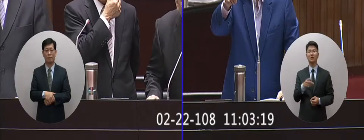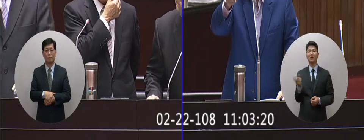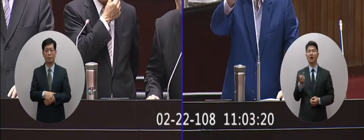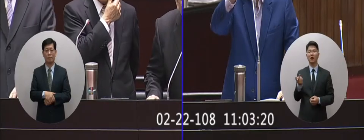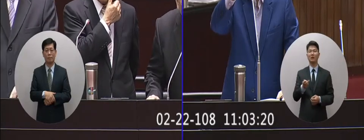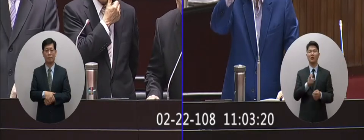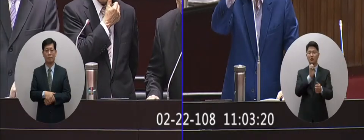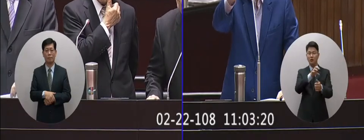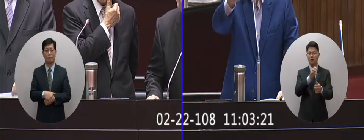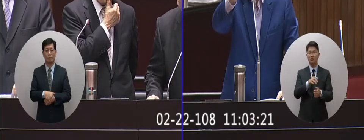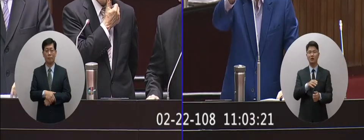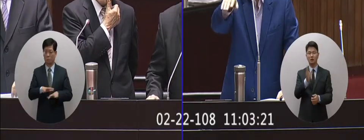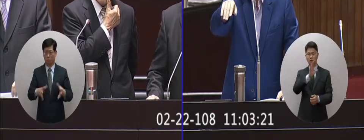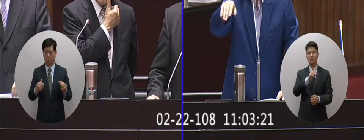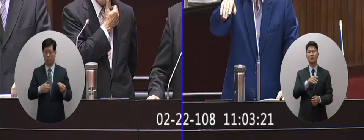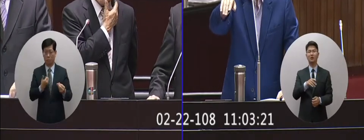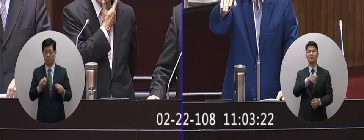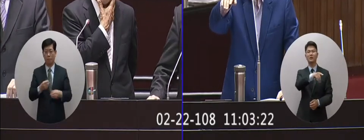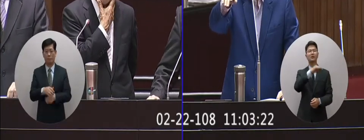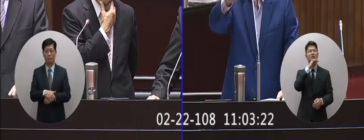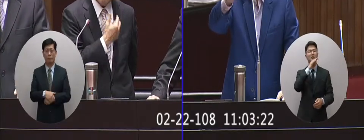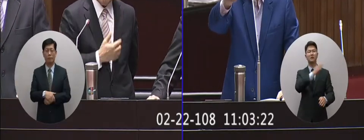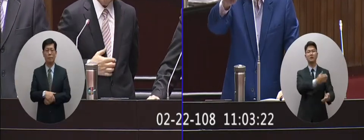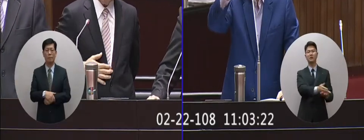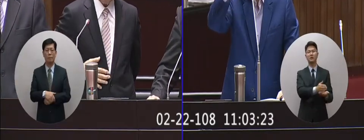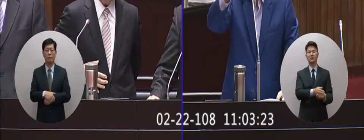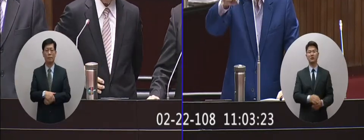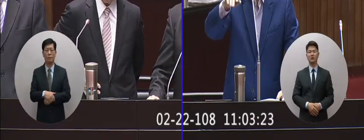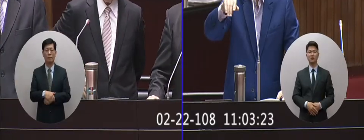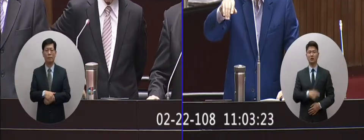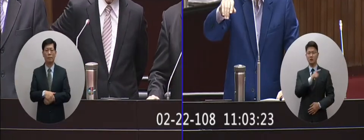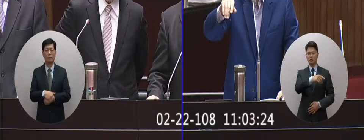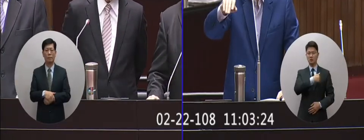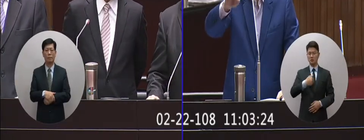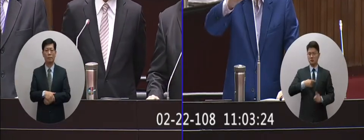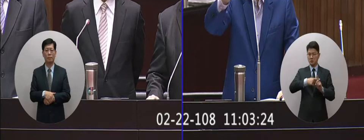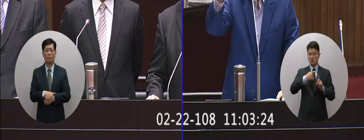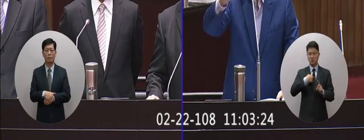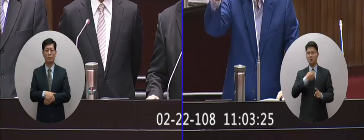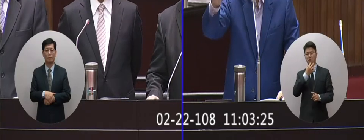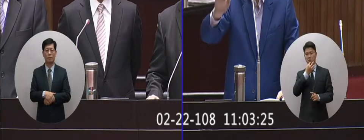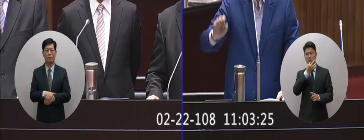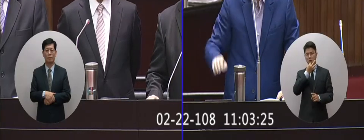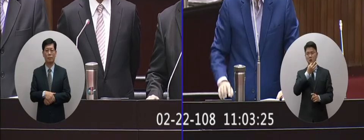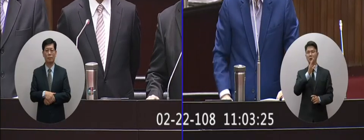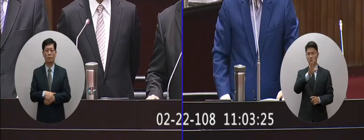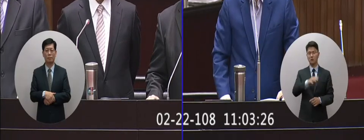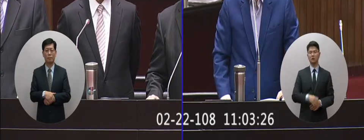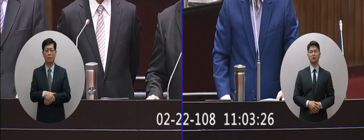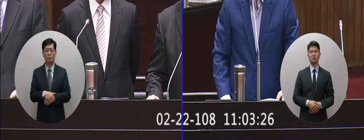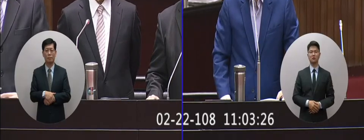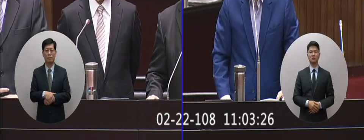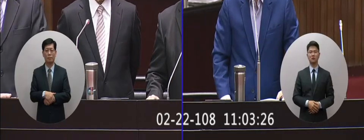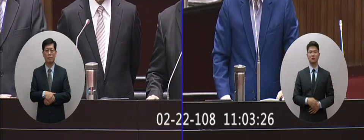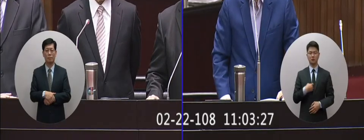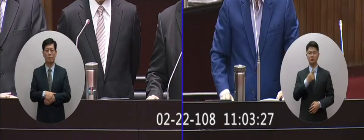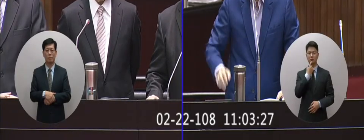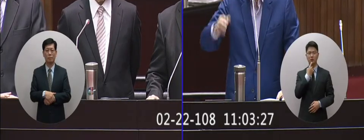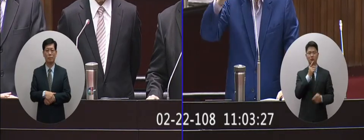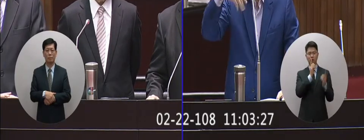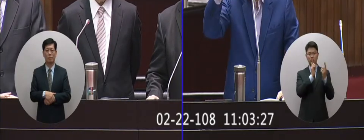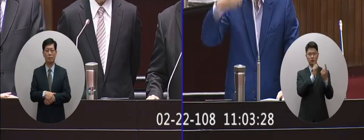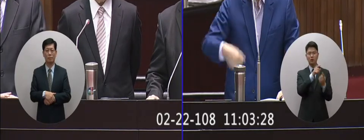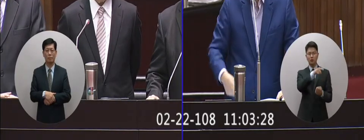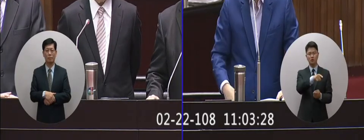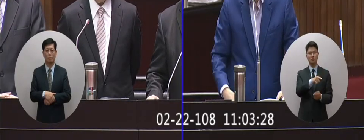讲嘛。 现阶段没有电子签章。 你先不要讲话好不好？我对你的能力感到怀疑的，我不想对没有能力的人